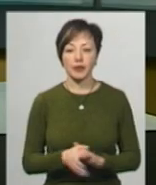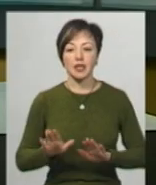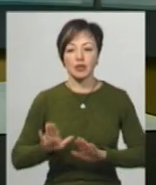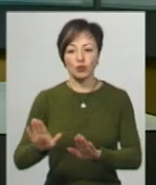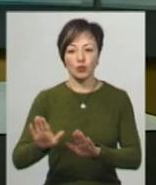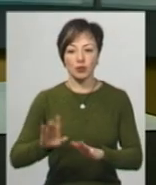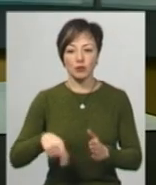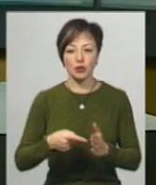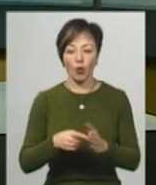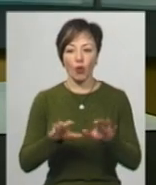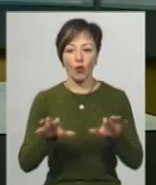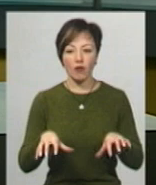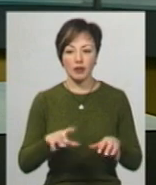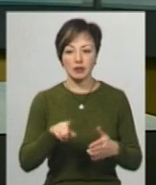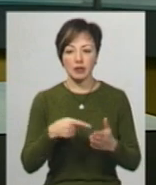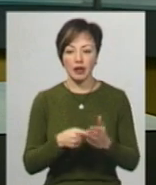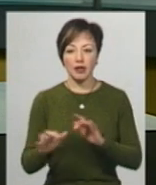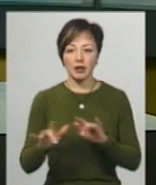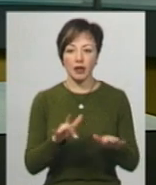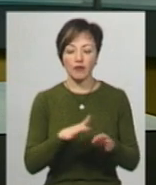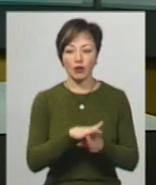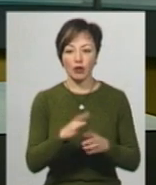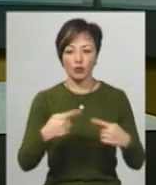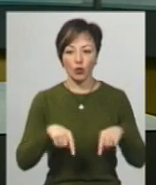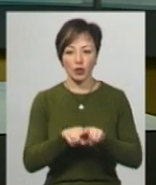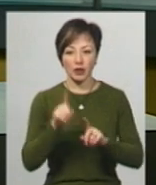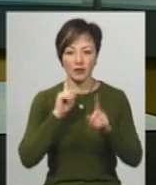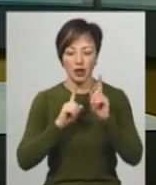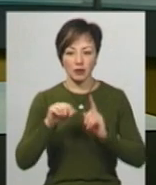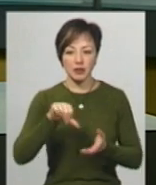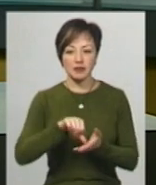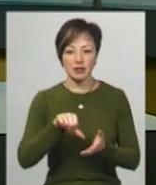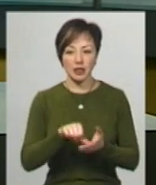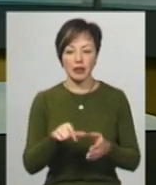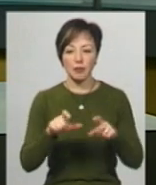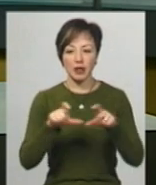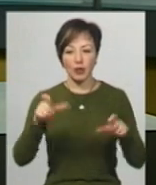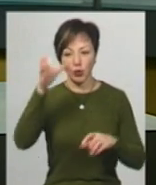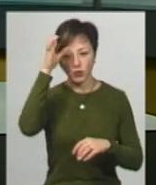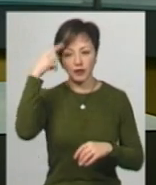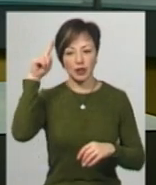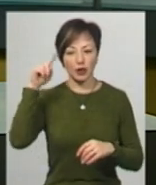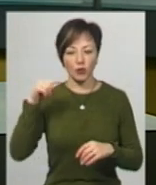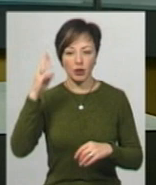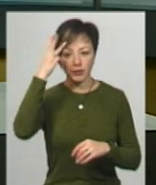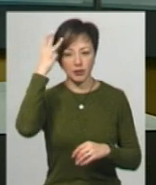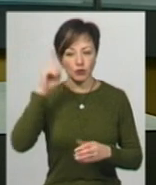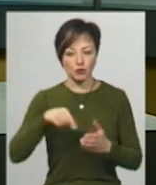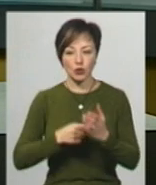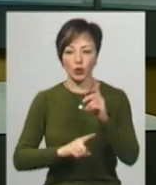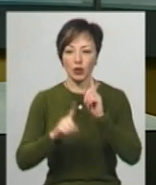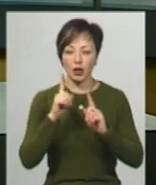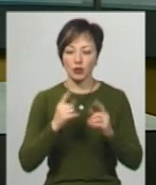Заступник Хмельницького міського голови з питань діяльності виконавчих органів ради та представники Департаменту освіти та науки Хмельницької міської